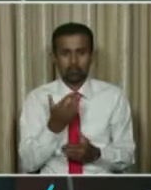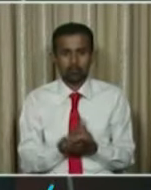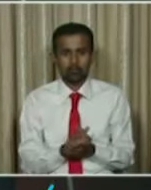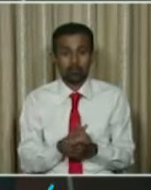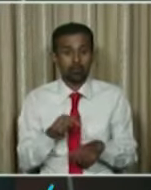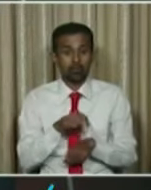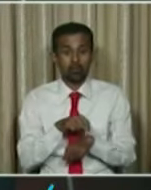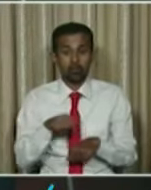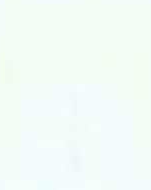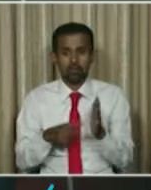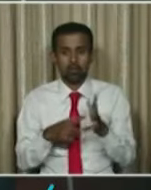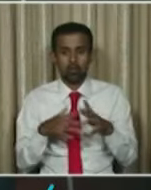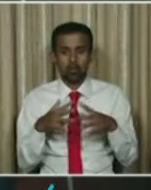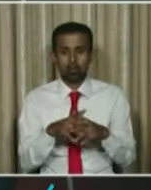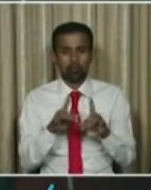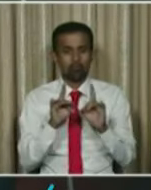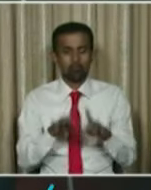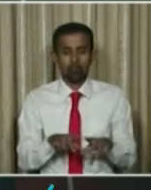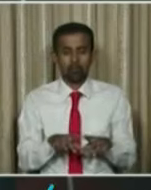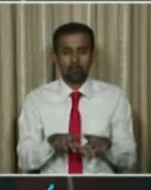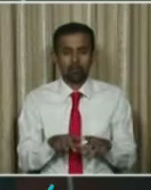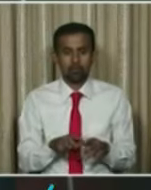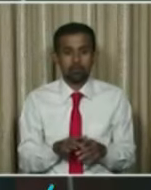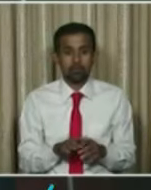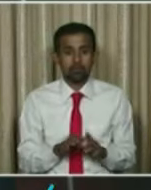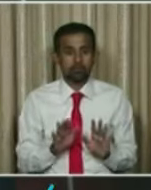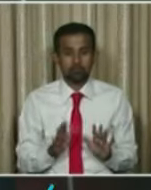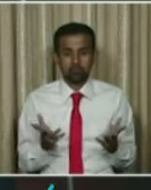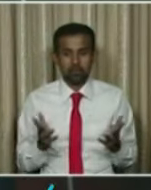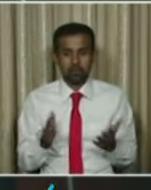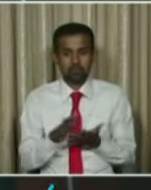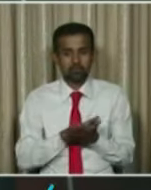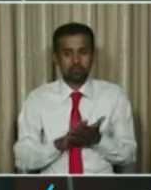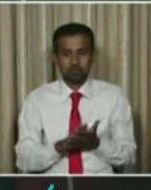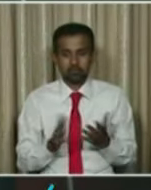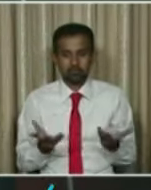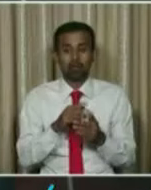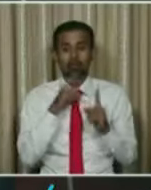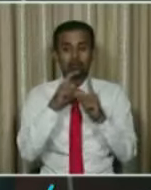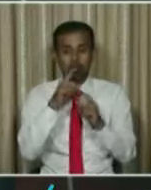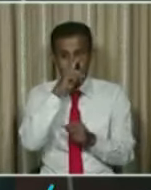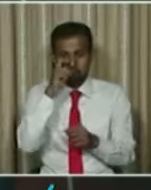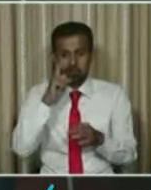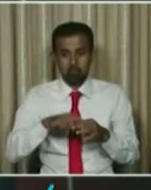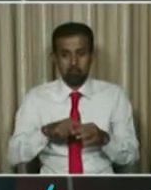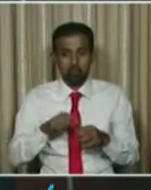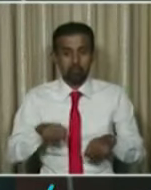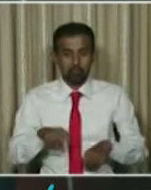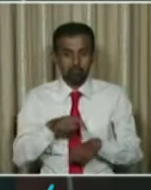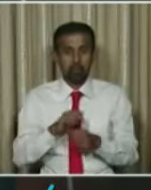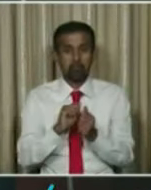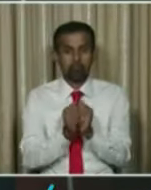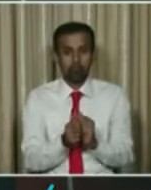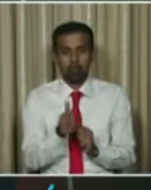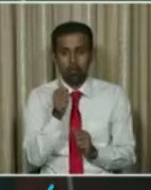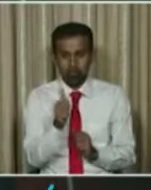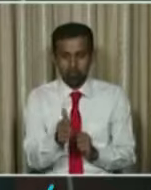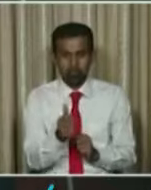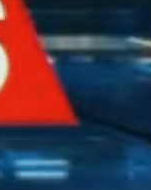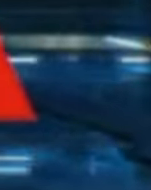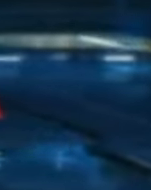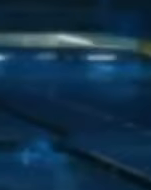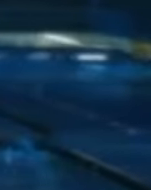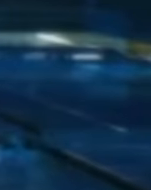දැන් තියෙන law එක වගේ ඒක නිකන් තියන්න බෑ අවිනිශ්චිත භාවයක් තියන්න බෑ ඒක දැම්මම වෙනස් කරන එක හොඳයි කියන යෝජනාව